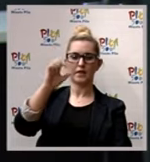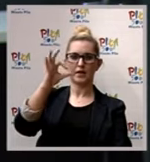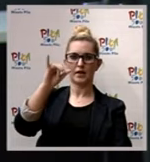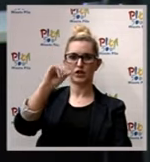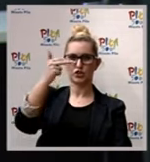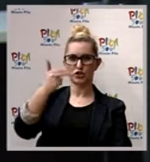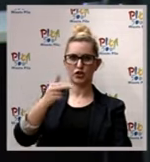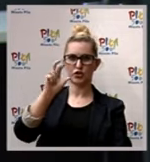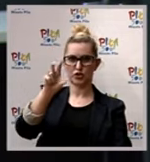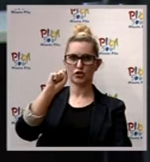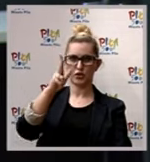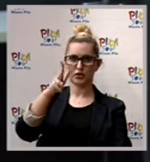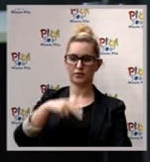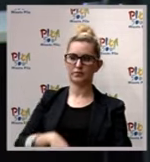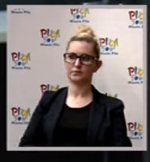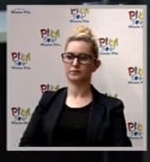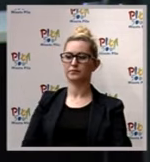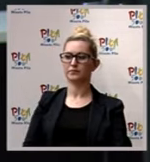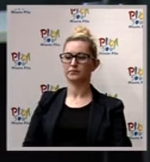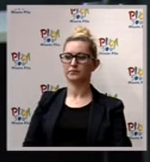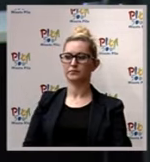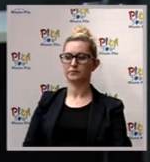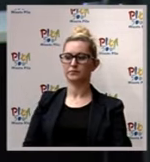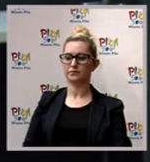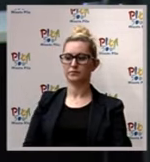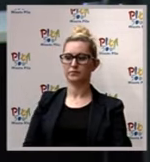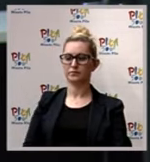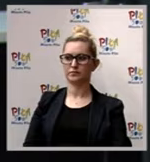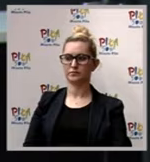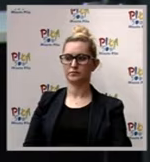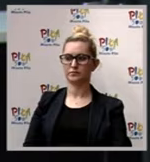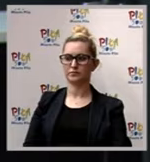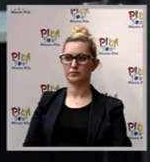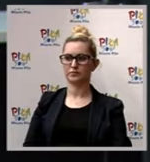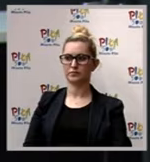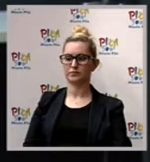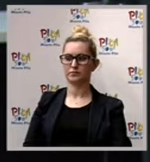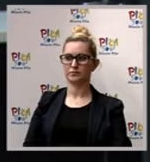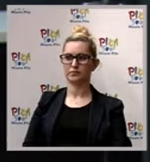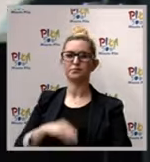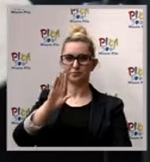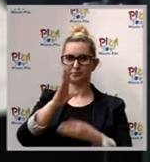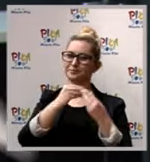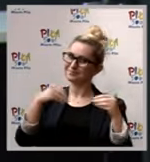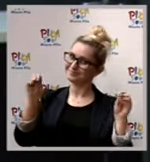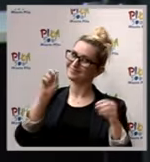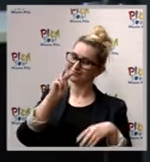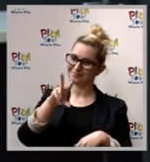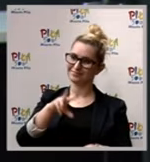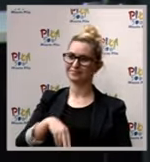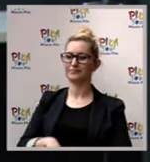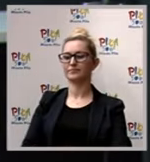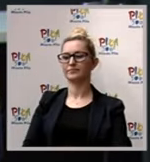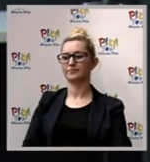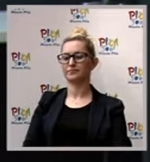Komisja skrutacyjna stwierdza, że Ewa Wasińczak uzyskała więcej głosów za wyborem niż przeciw wyborowi i